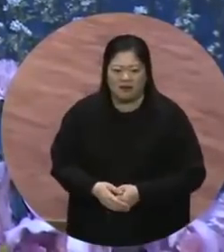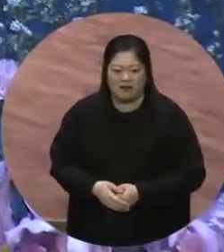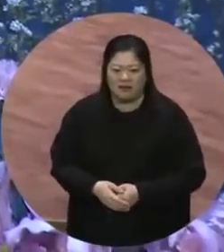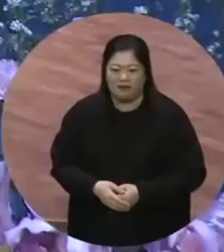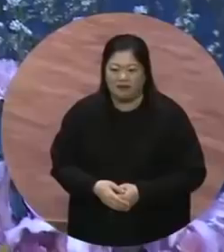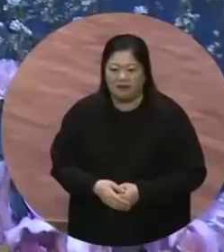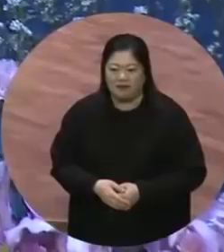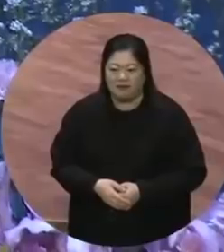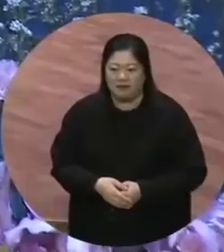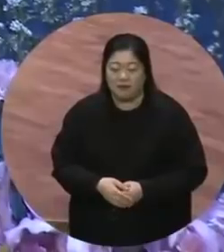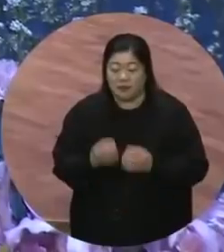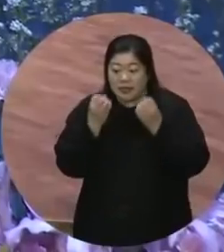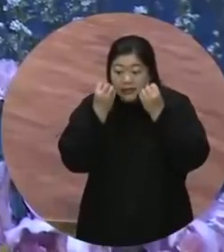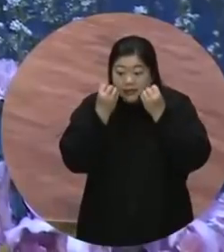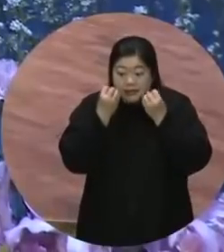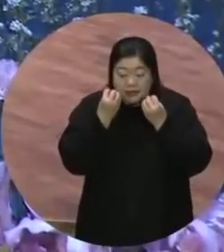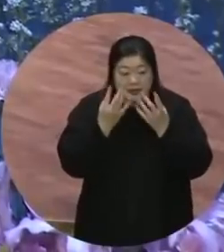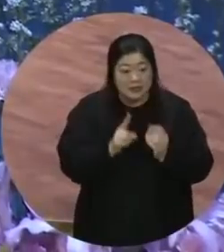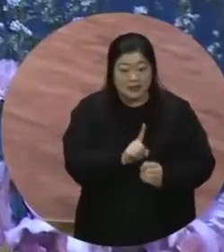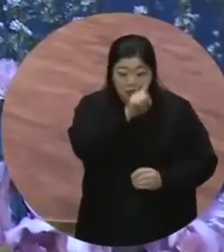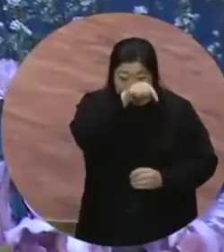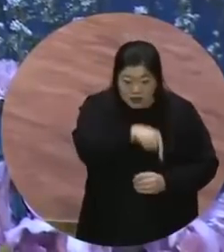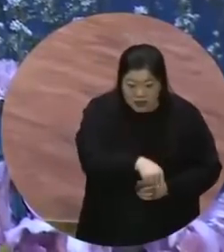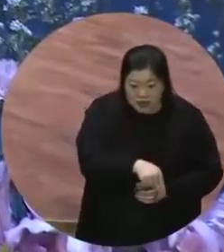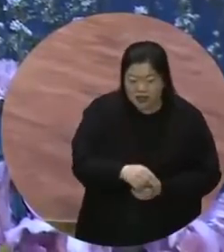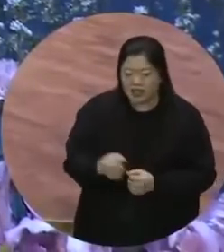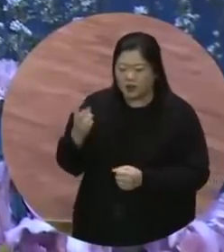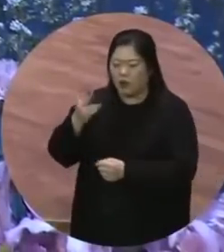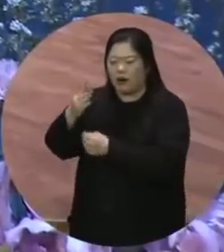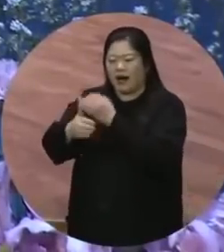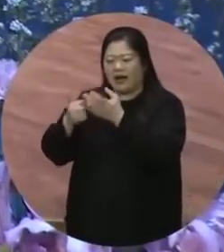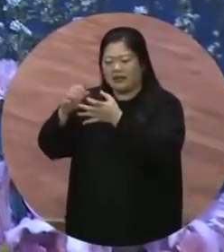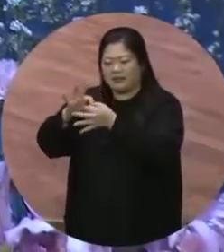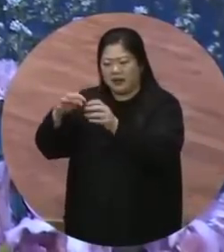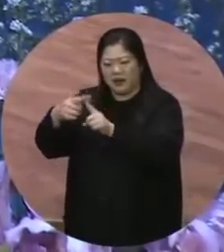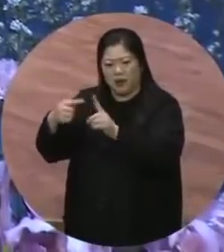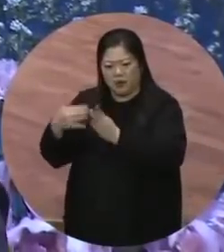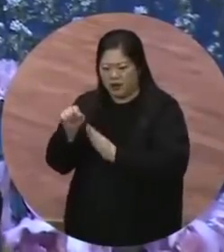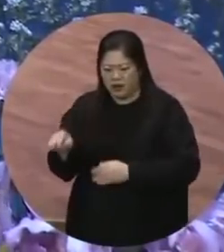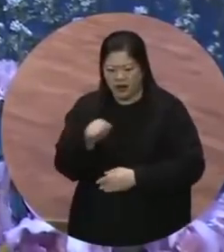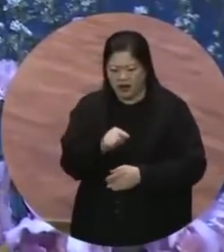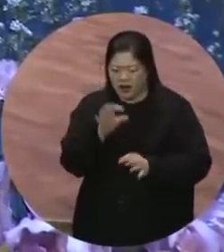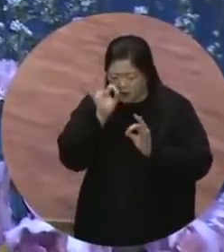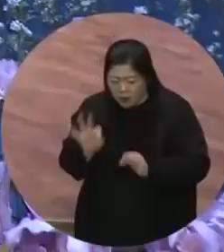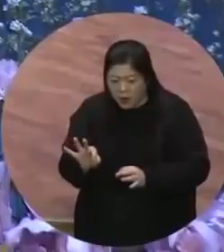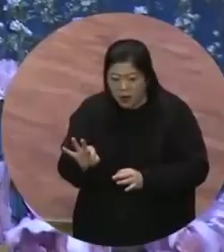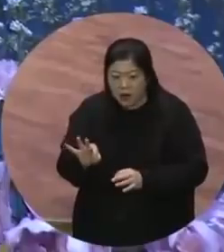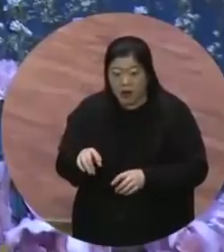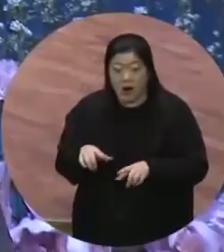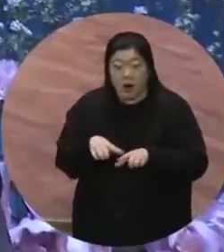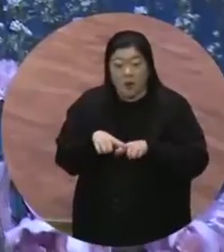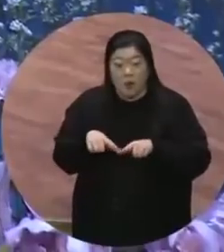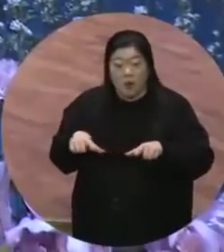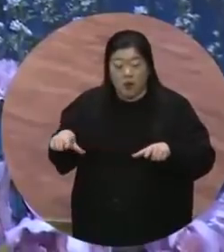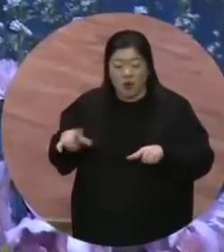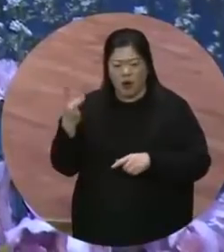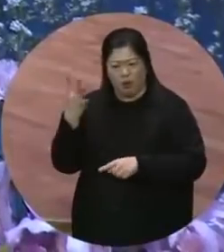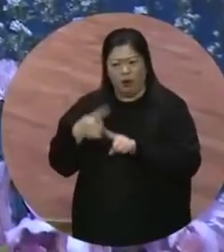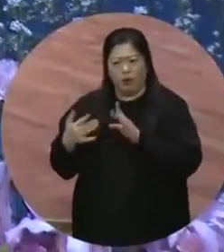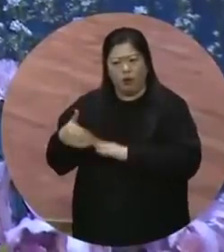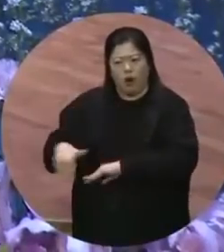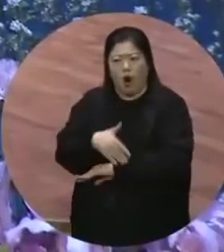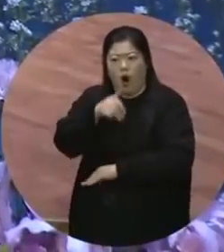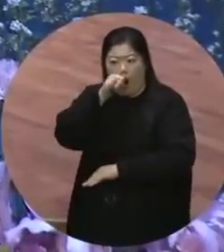사람들, 주로 이게 이 하나님께 빠지는 사람들 특징이 보면요. 기존 교인들이 80%예요, 기존